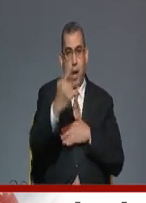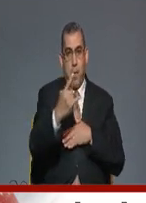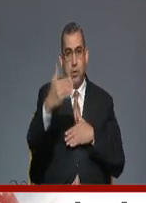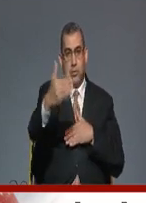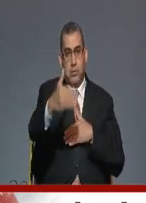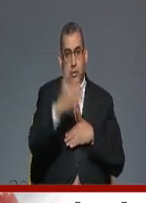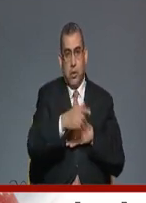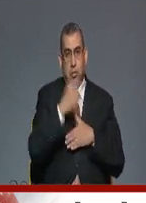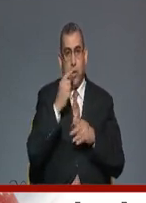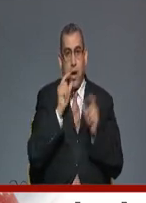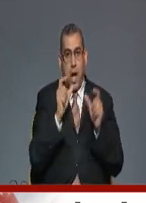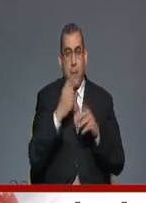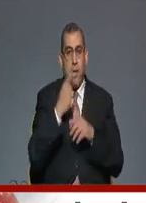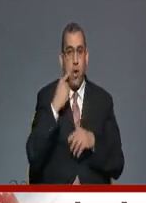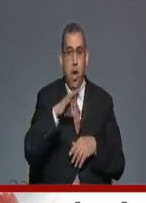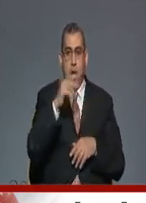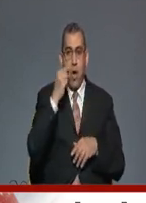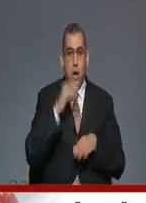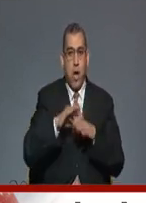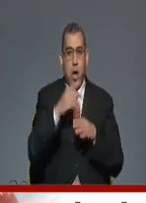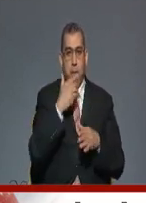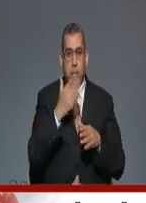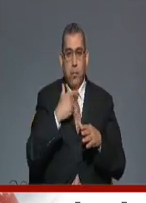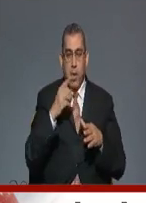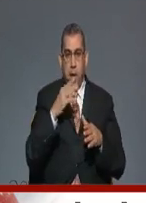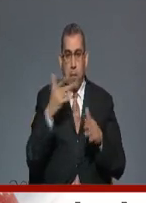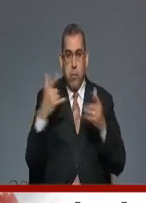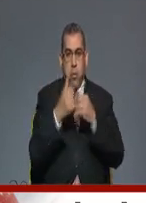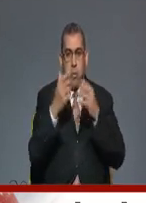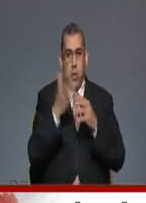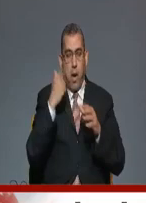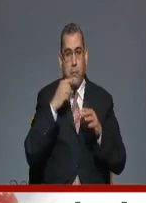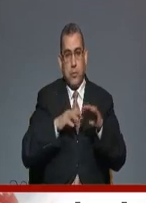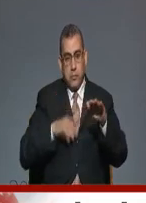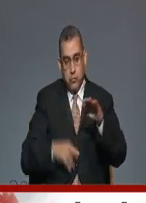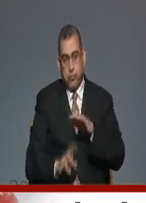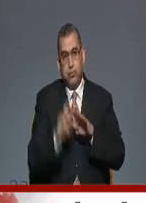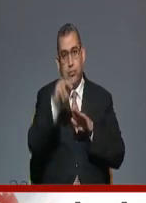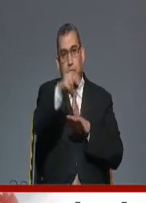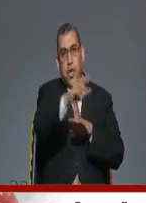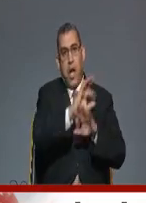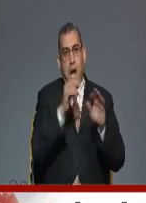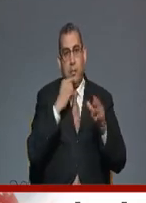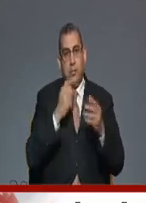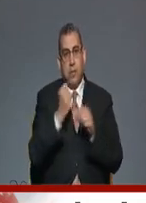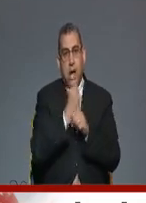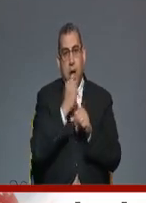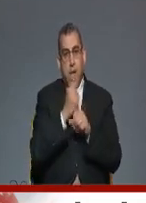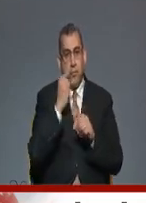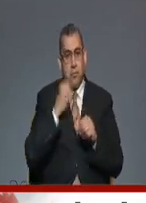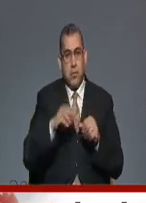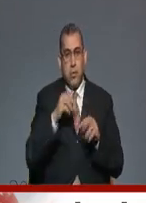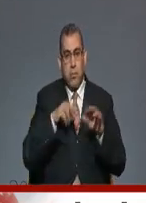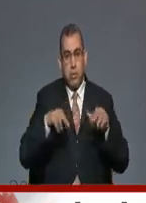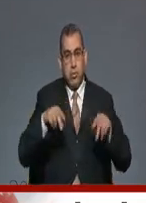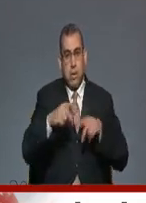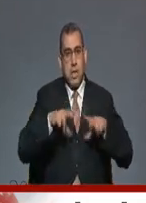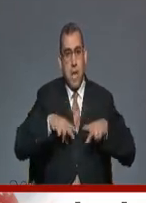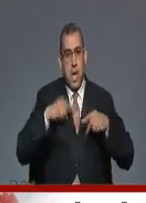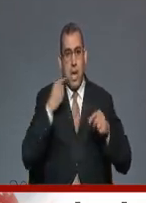وتأمين أرواح المواطنين بفصل حركة المشاة عن حركة السيارات بعمل ممشى سياحي وأنفاق